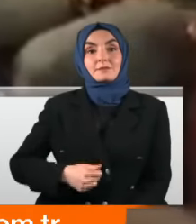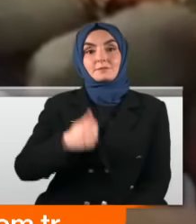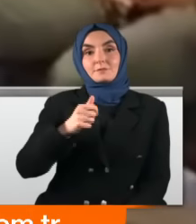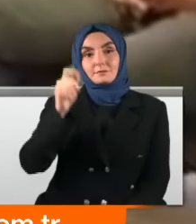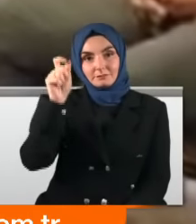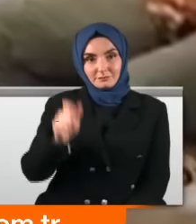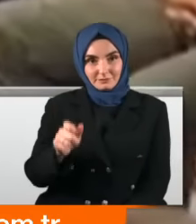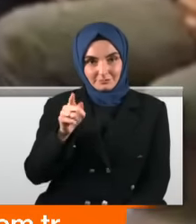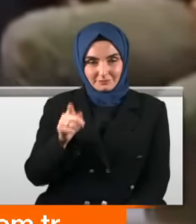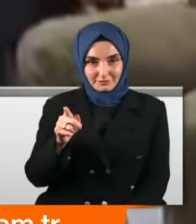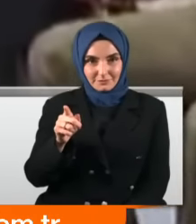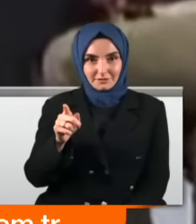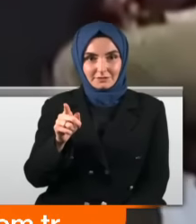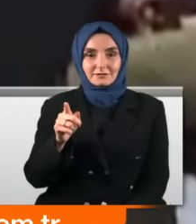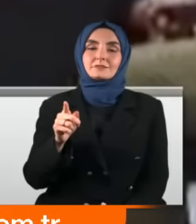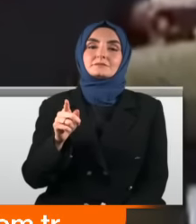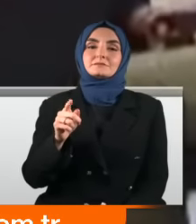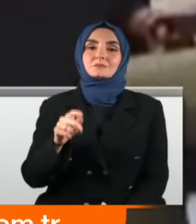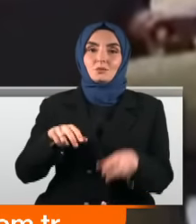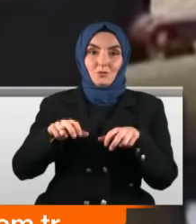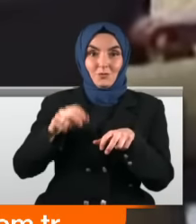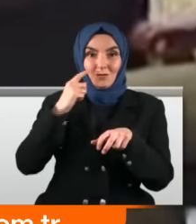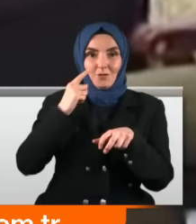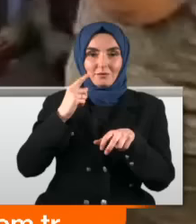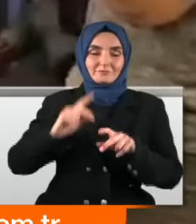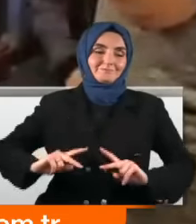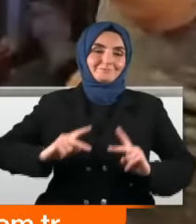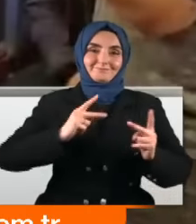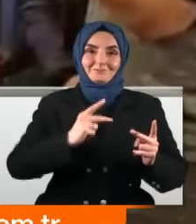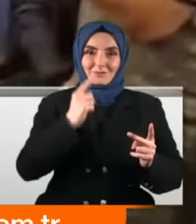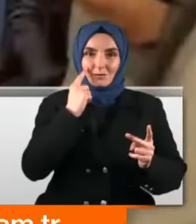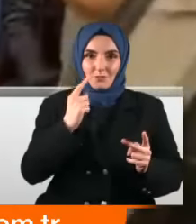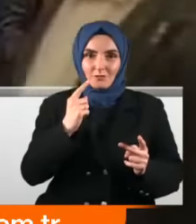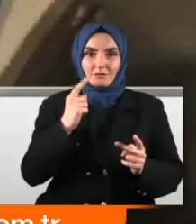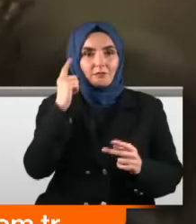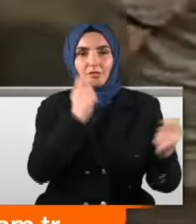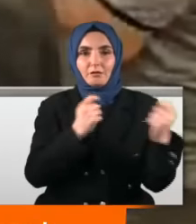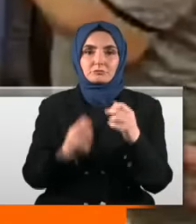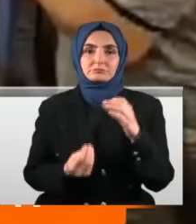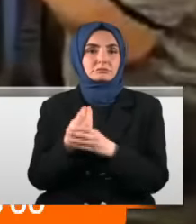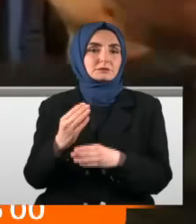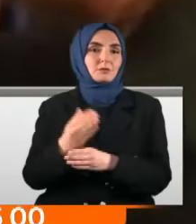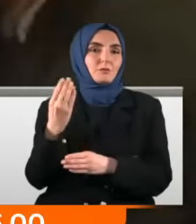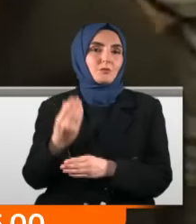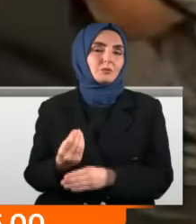koltuğu devrederken tartışma çıkardı, tansiyonu yükseltti. Sen yürüyorsun.